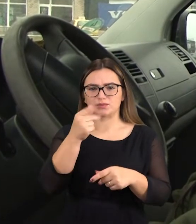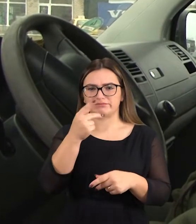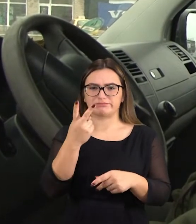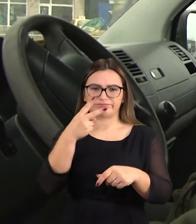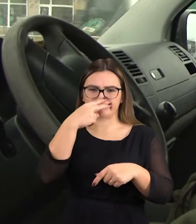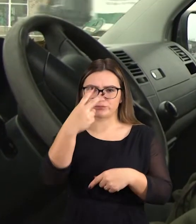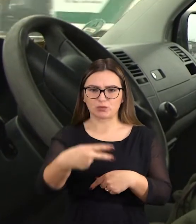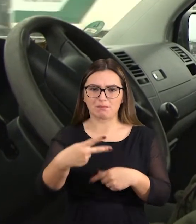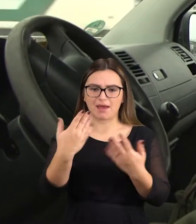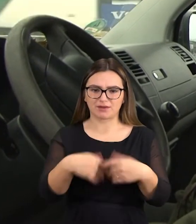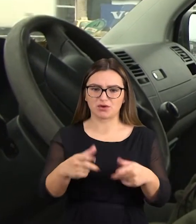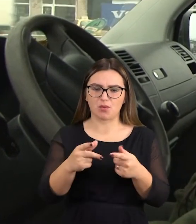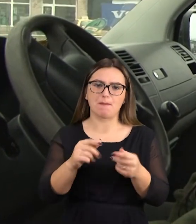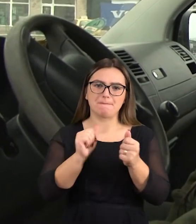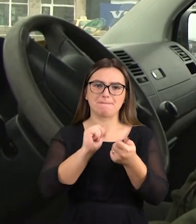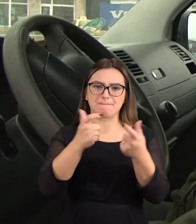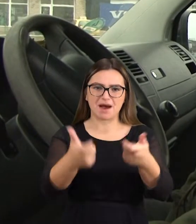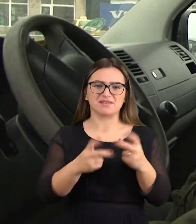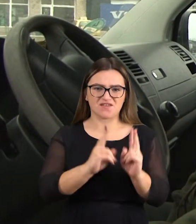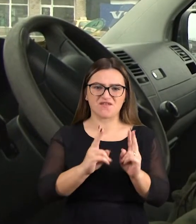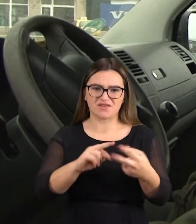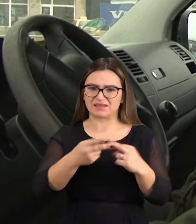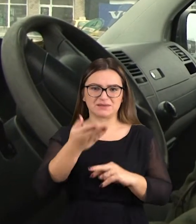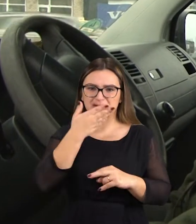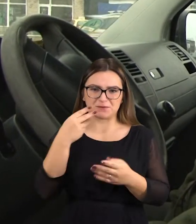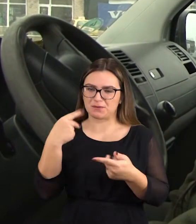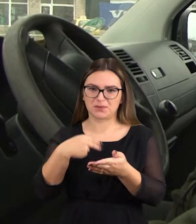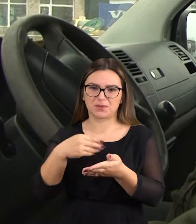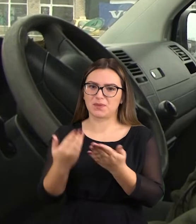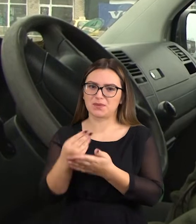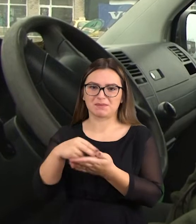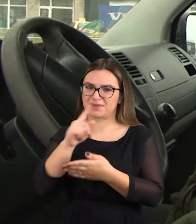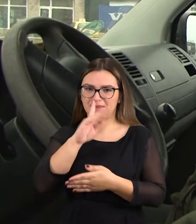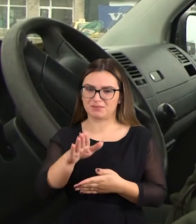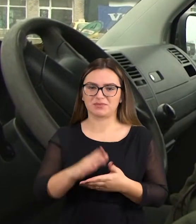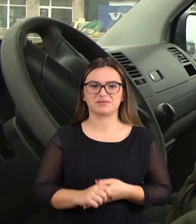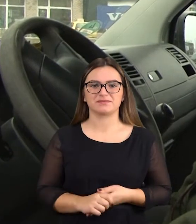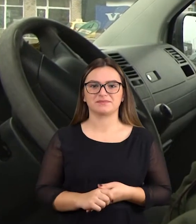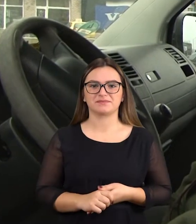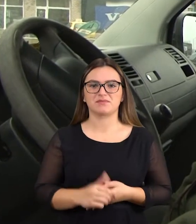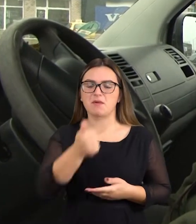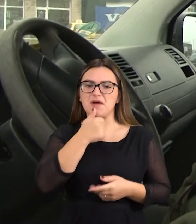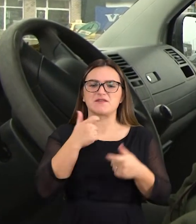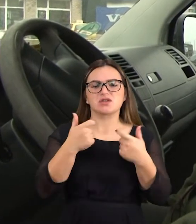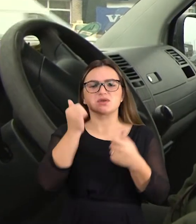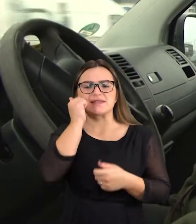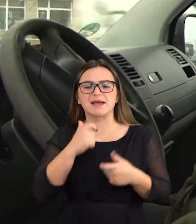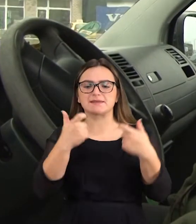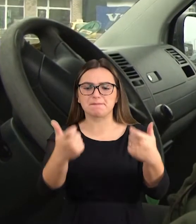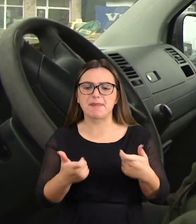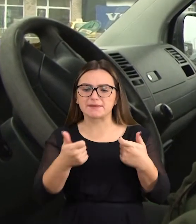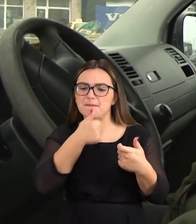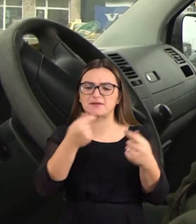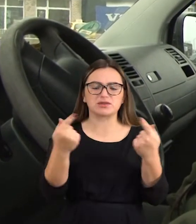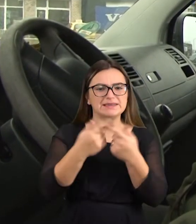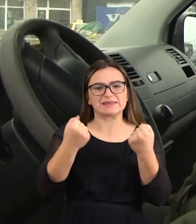su tom pačiom, tai dar naujų nesiruošiu pirkti. Turiu tas pačias senas. O senas